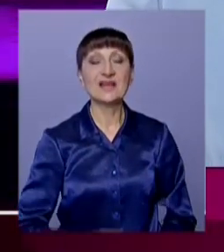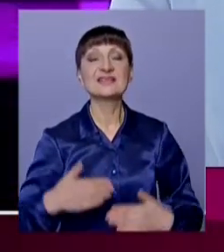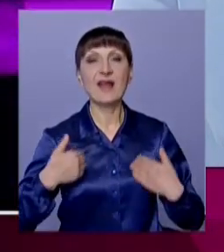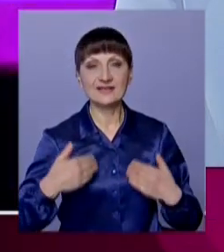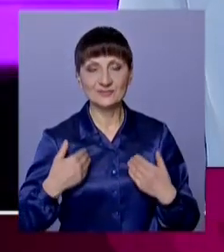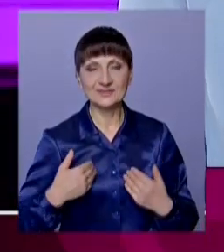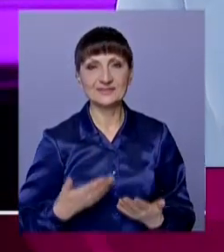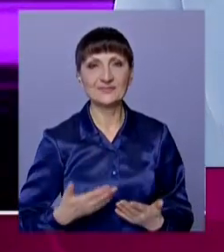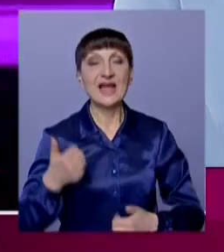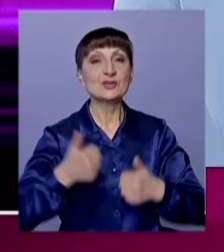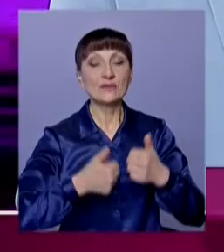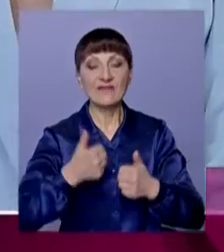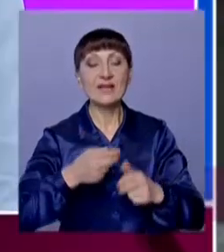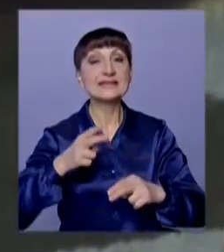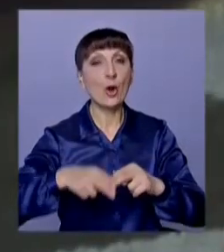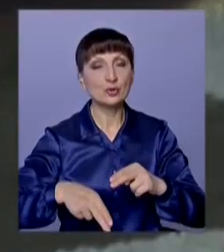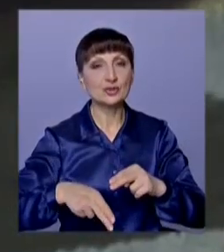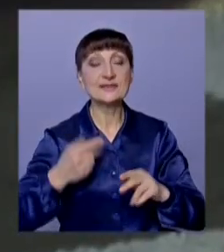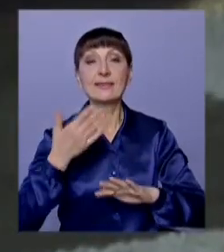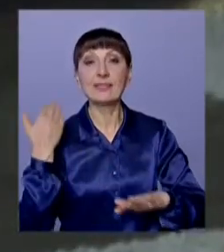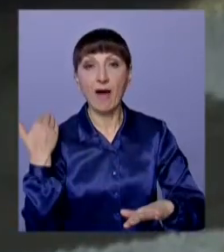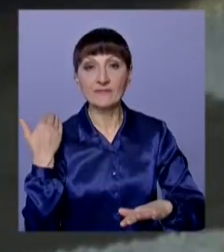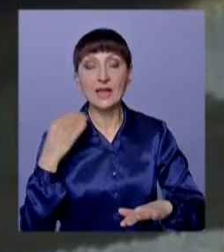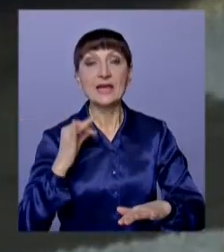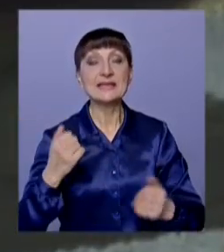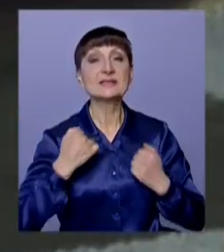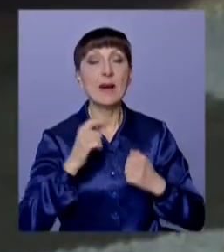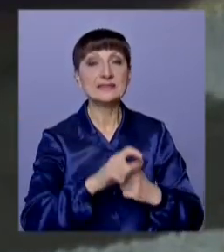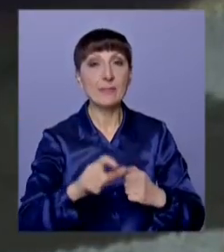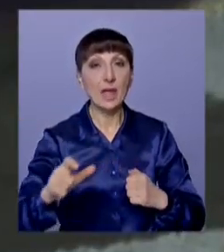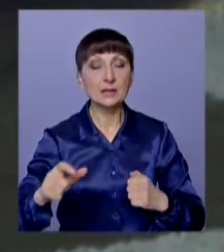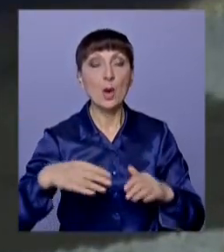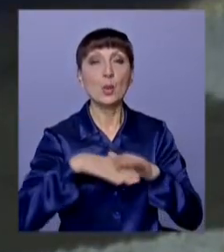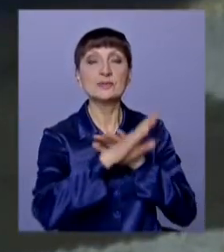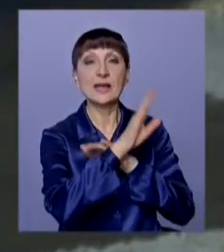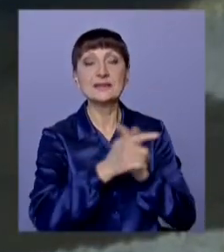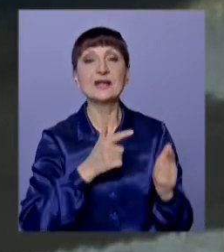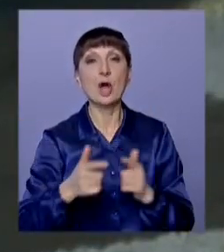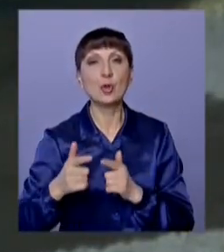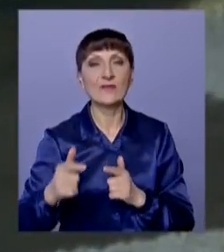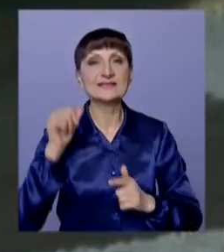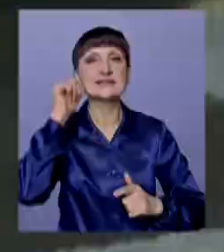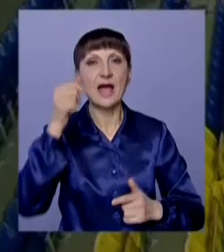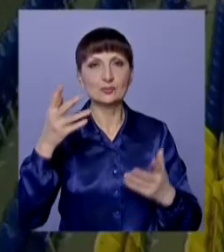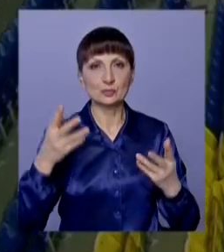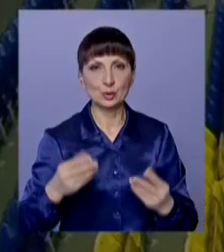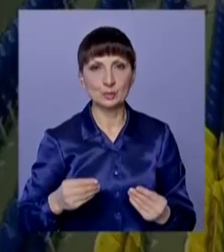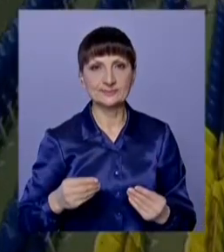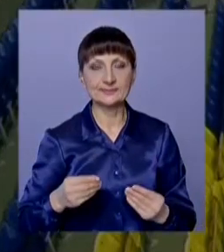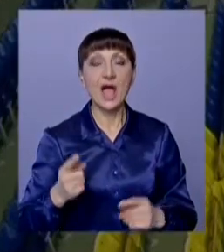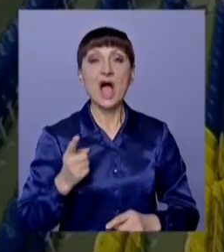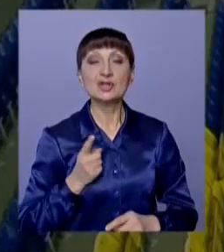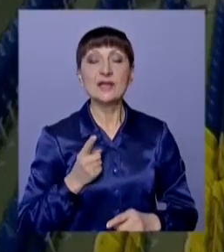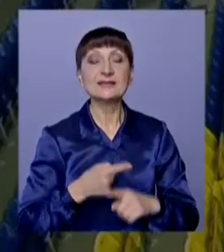Приветствую, Рамина. Соревнования закончились недавно, и спортсмены удалились готовиться к завтрашнему дню.